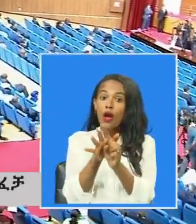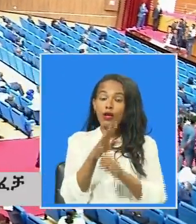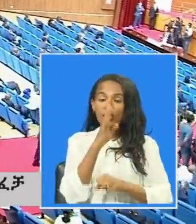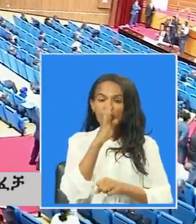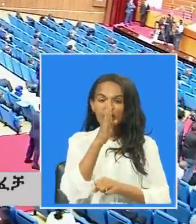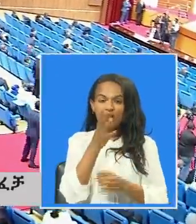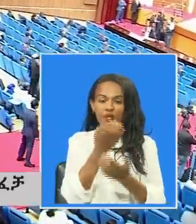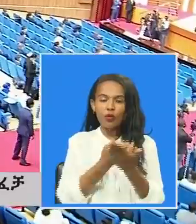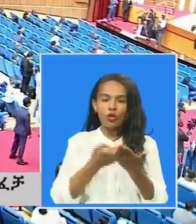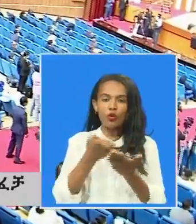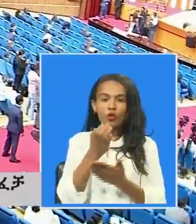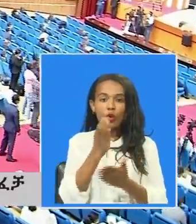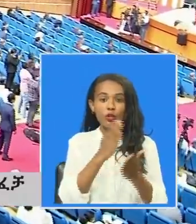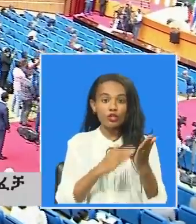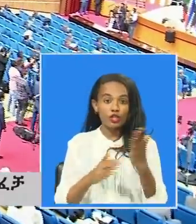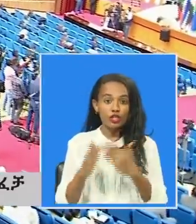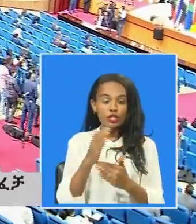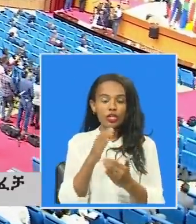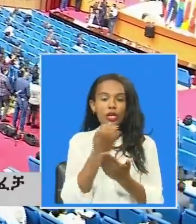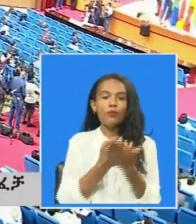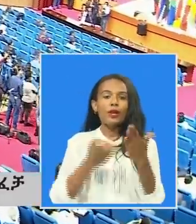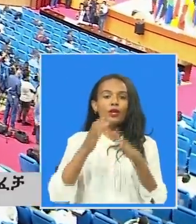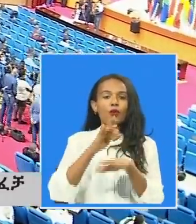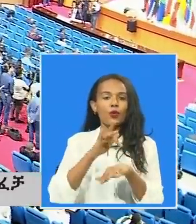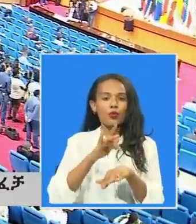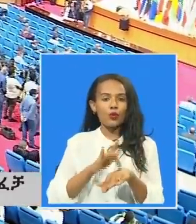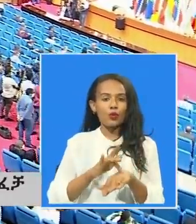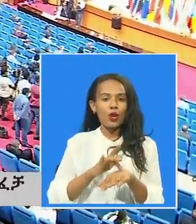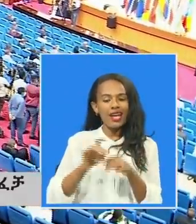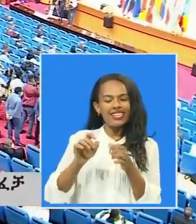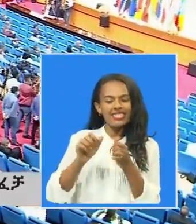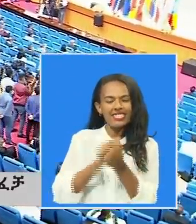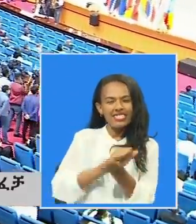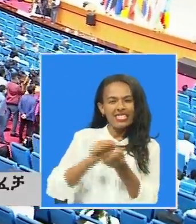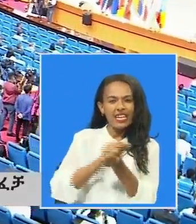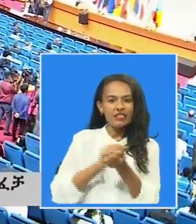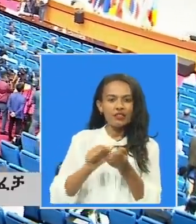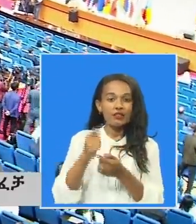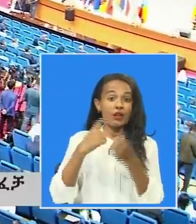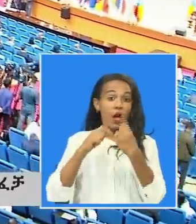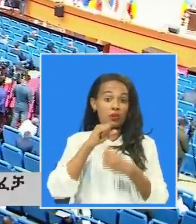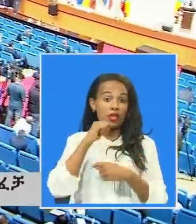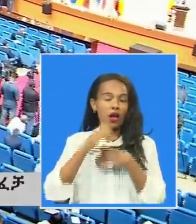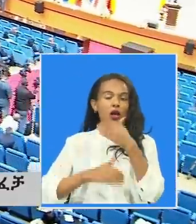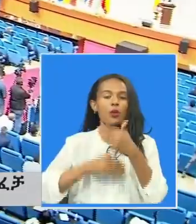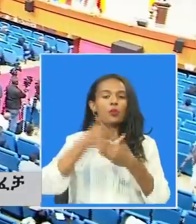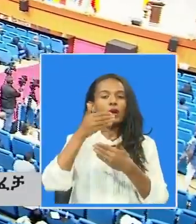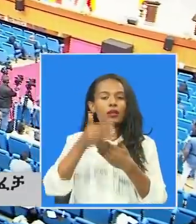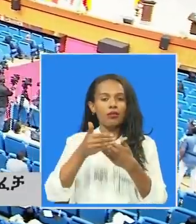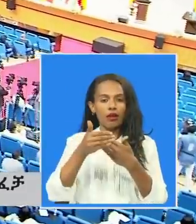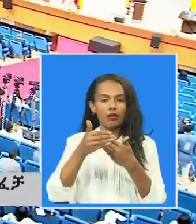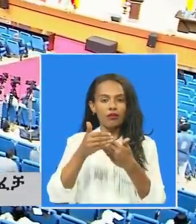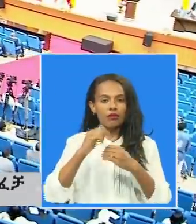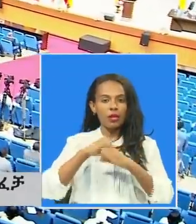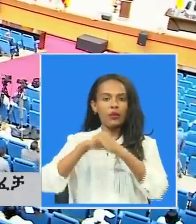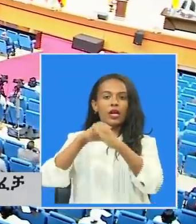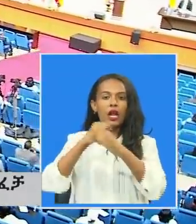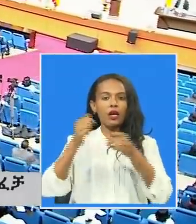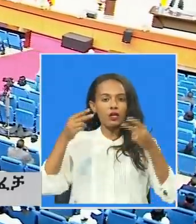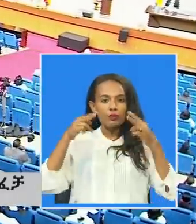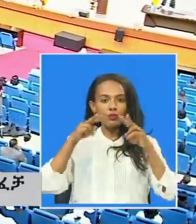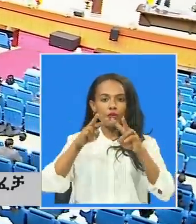የሚፈጥረው ኢኮኖሚያዊ ችግር በኢኮኖሚው ላይ ድቀትን እንዳያመጣ በቀጣይነት ለመከላከል